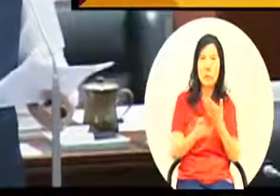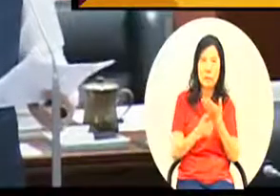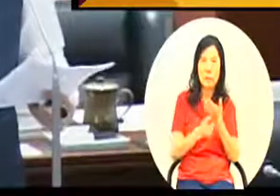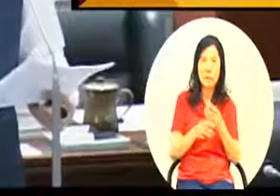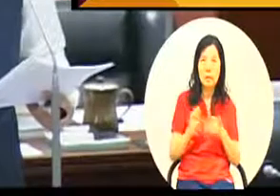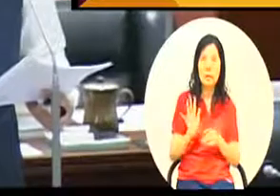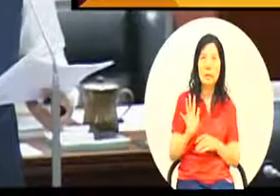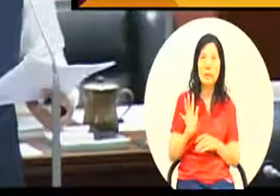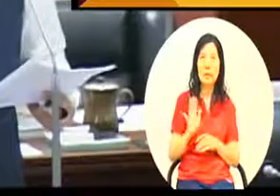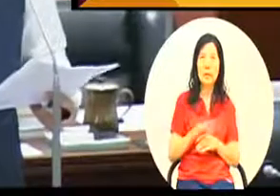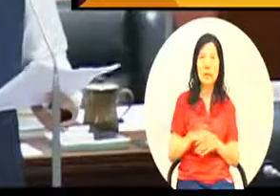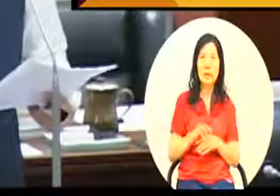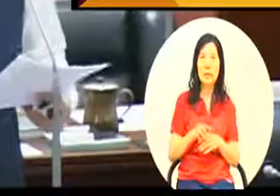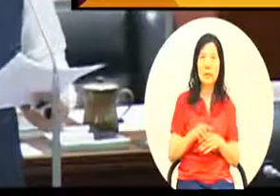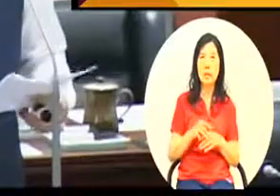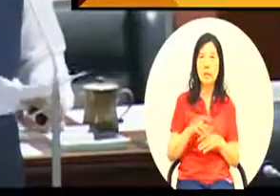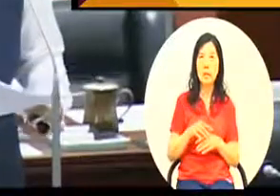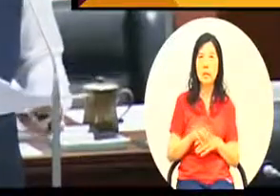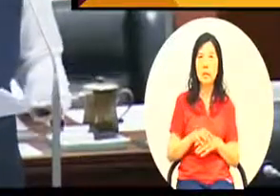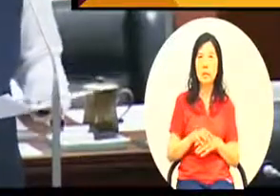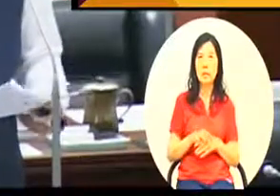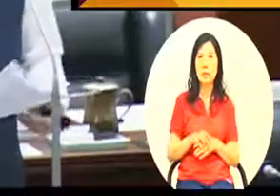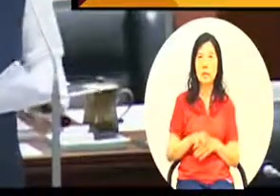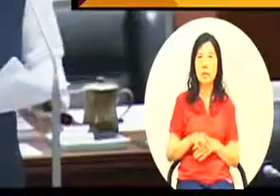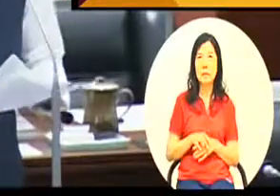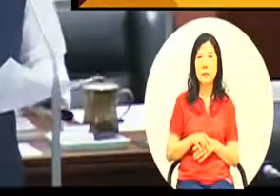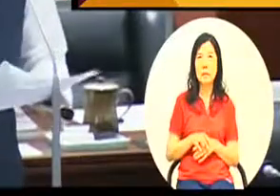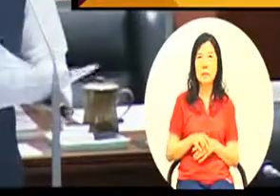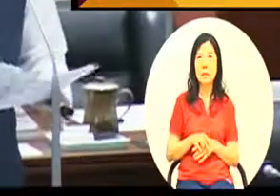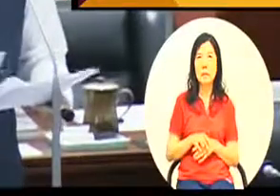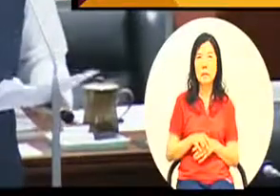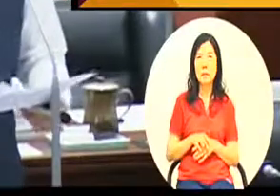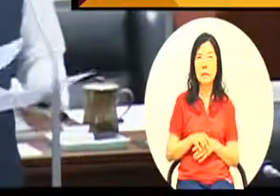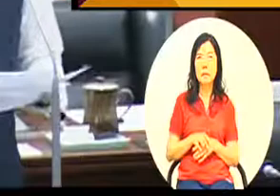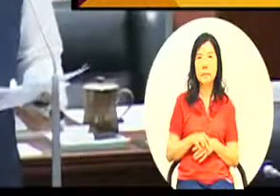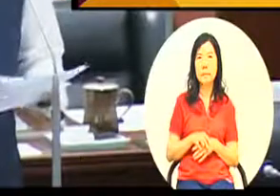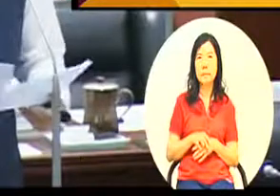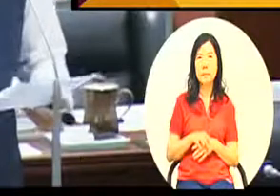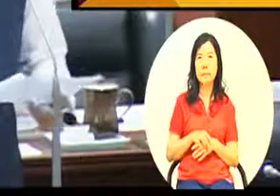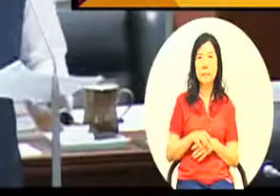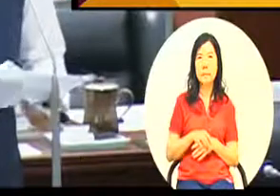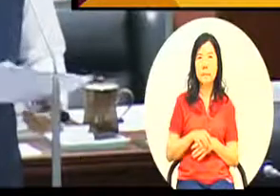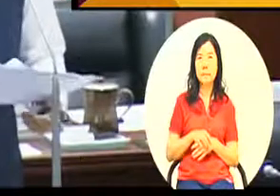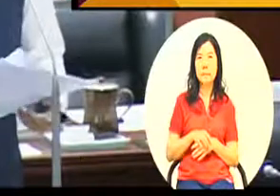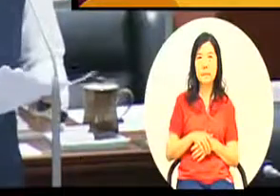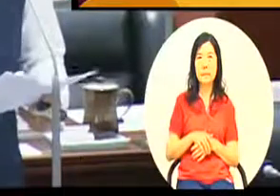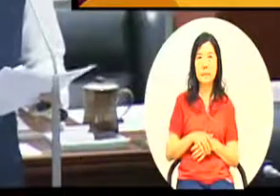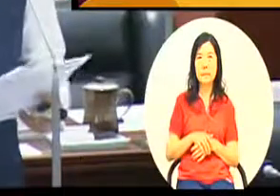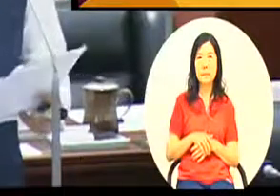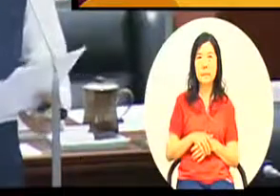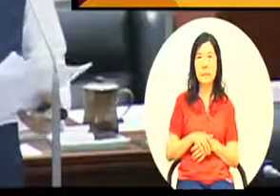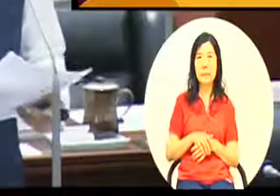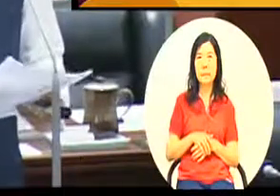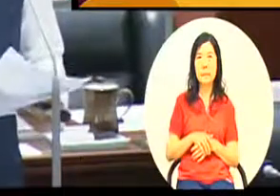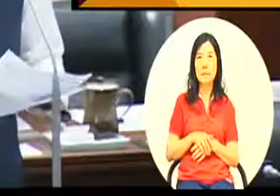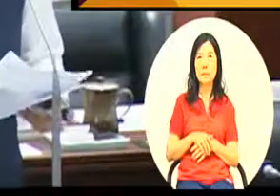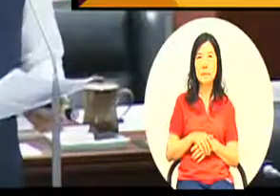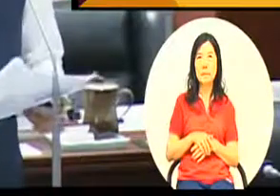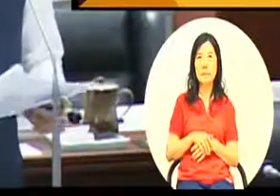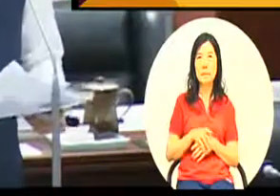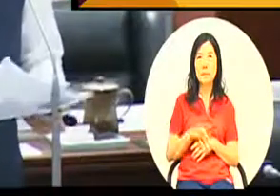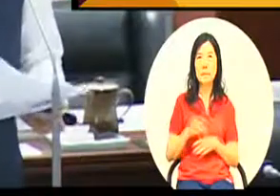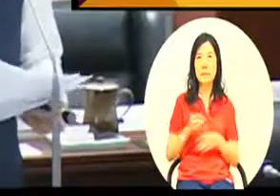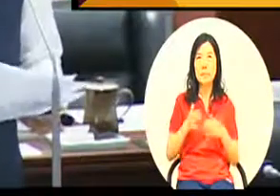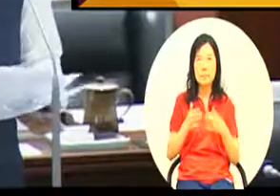者是再碰毒品这些状况。那这个是本来我现在三个主要的问